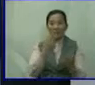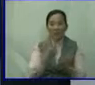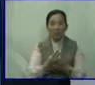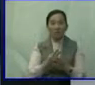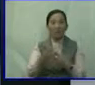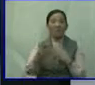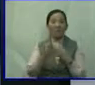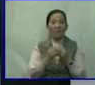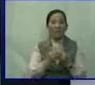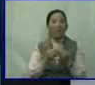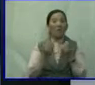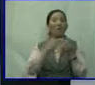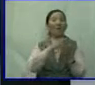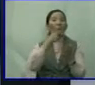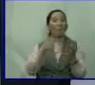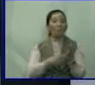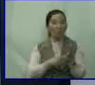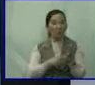вами вопросы.